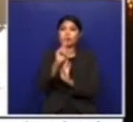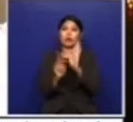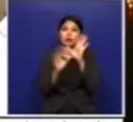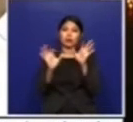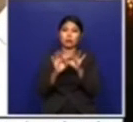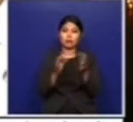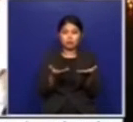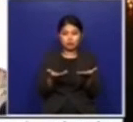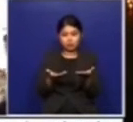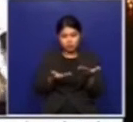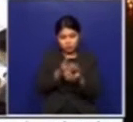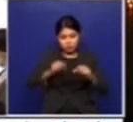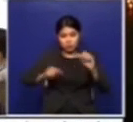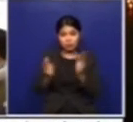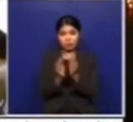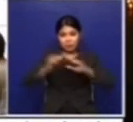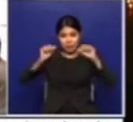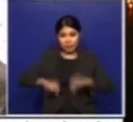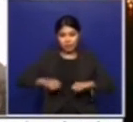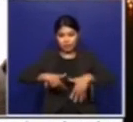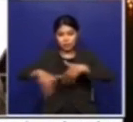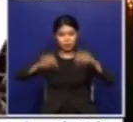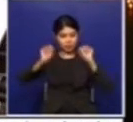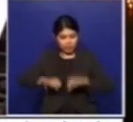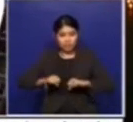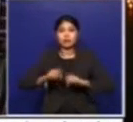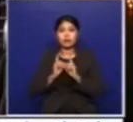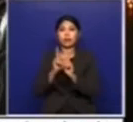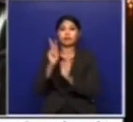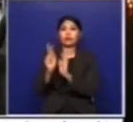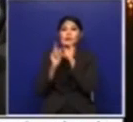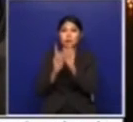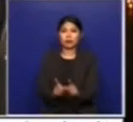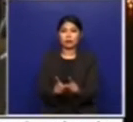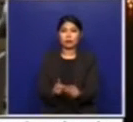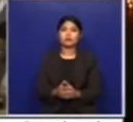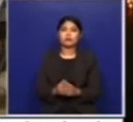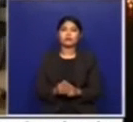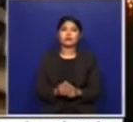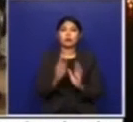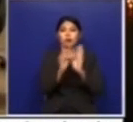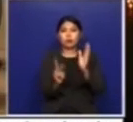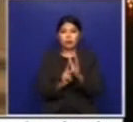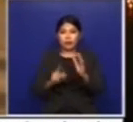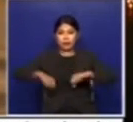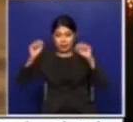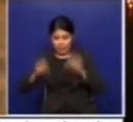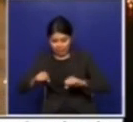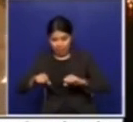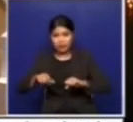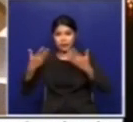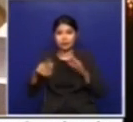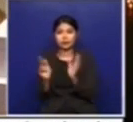ประชามติในร่างรัฐบาลที่เสนอมานั้นเมื่อมีการประกาศใช้กฎหมายประชามติและจะ